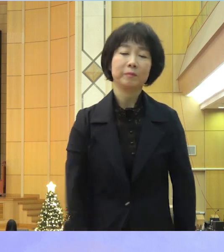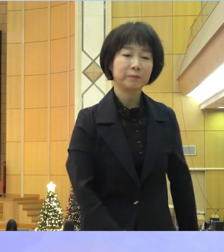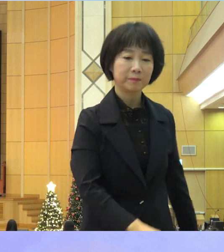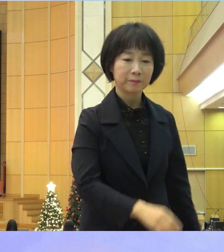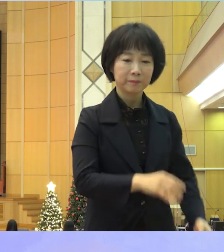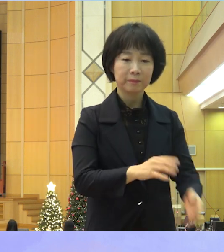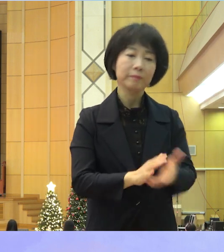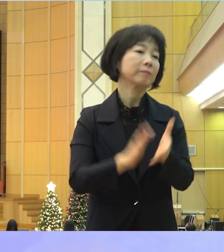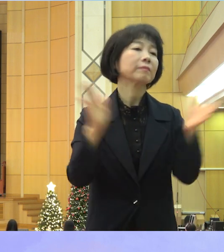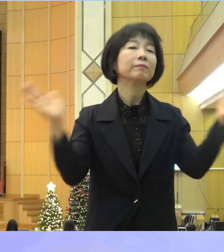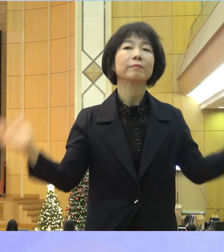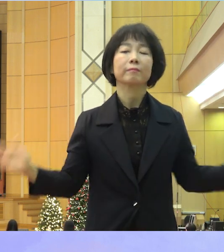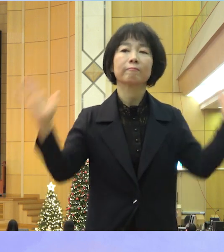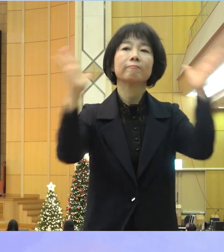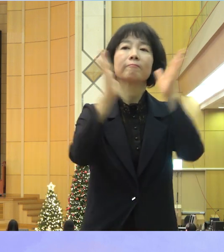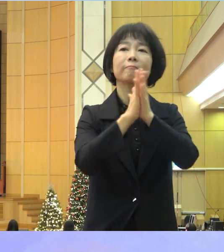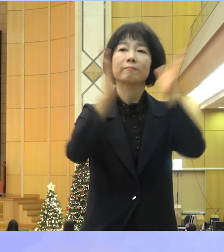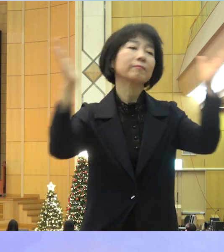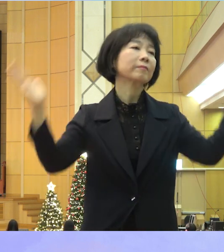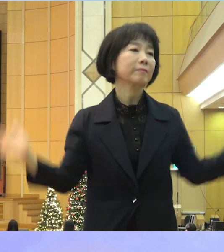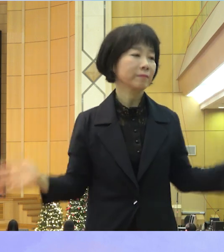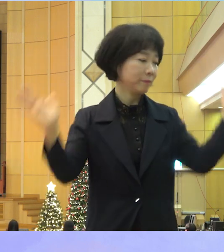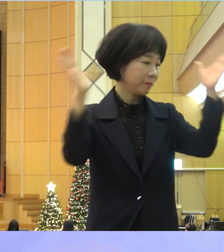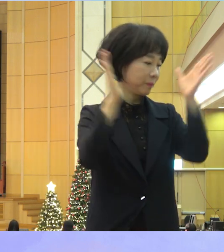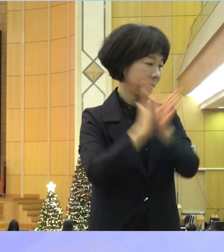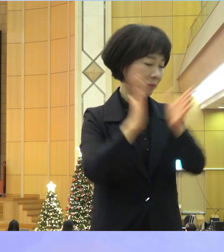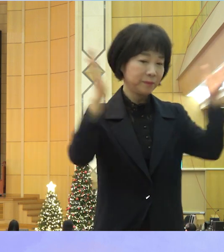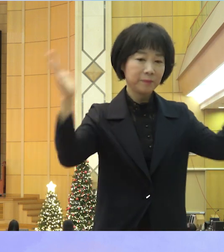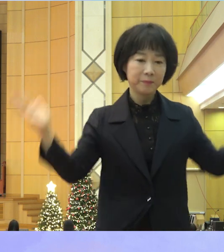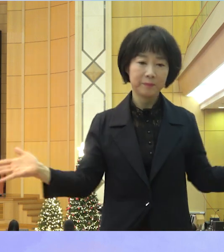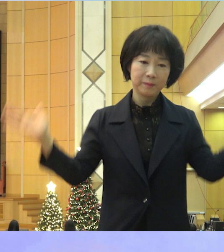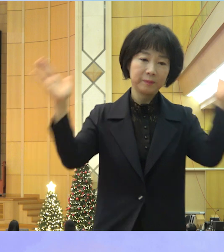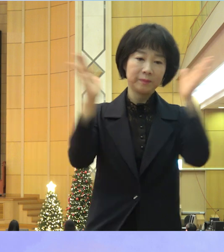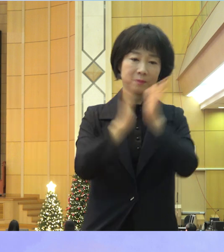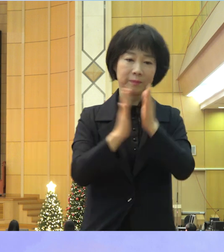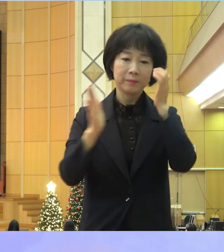이어서 박수 치시면서 주님을 찬양하시겠습니다.